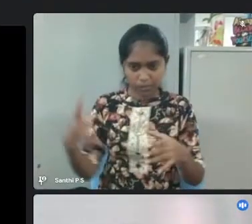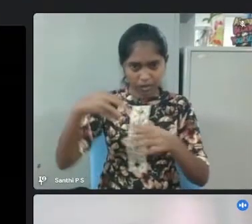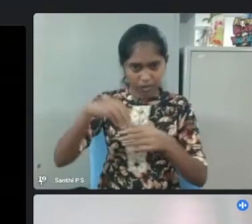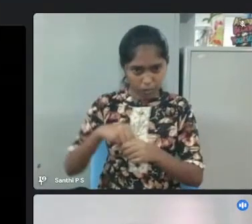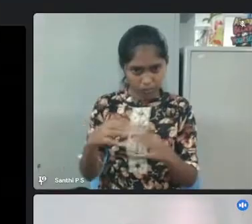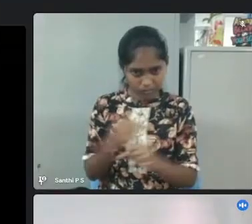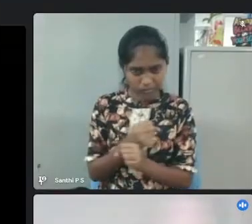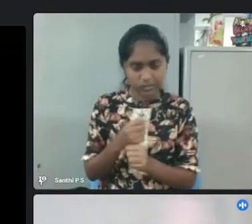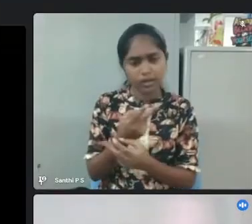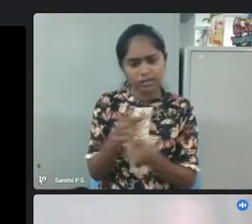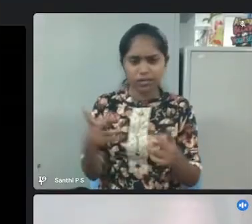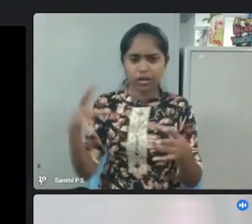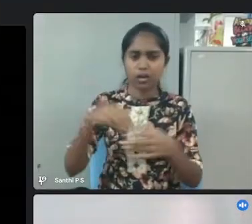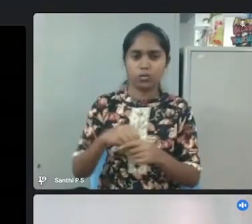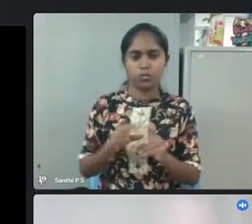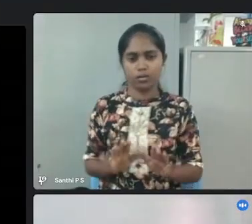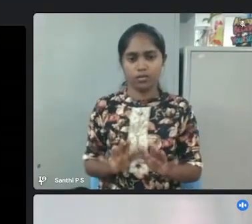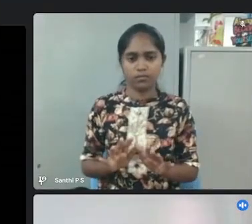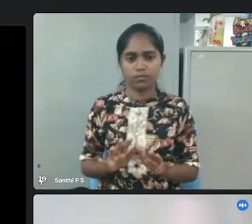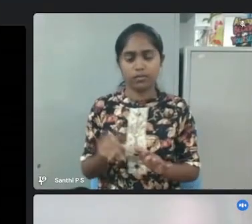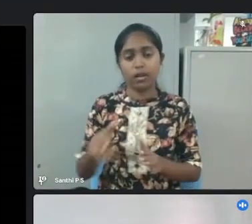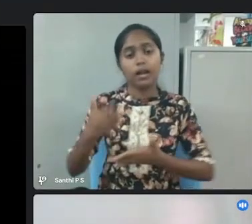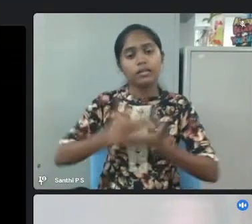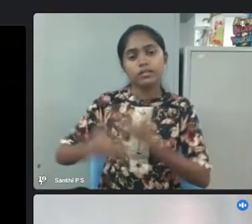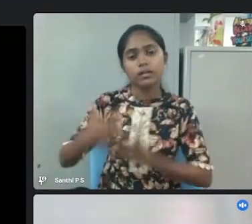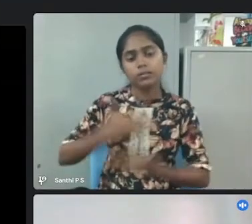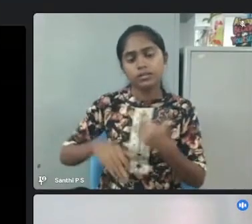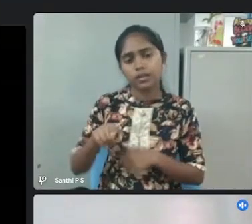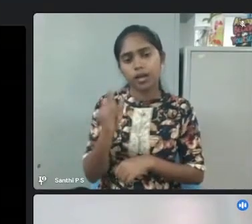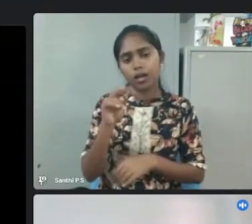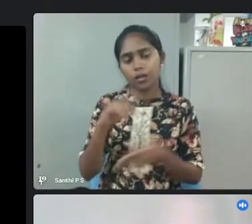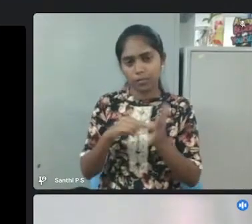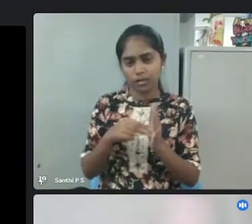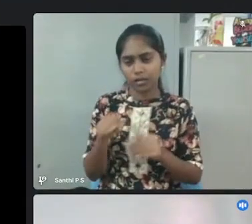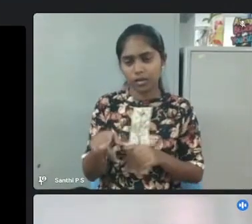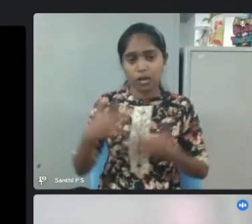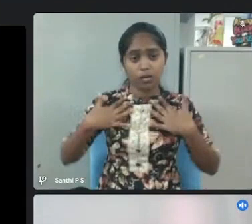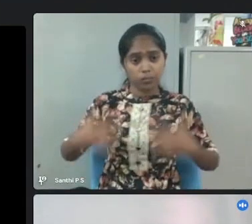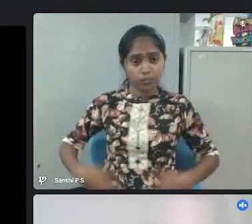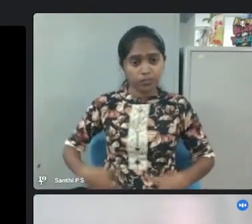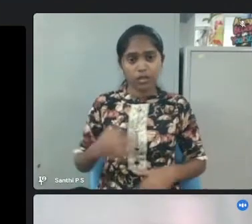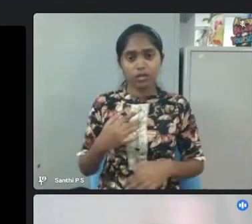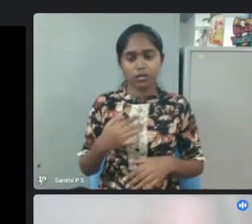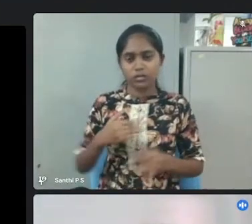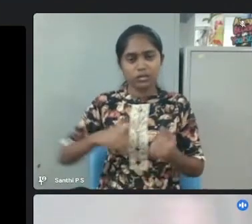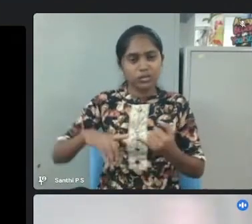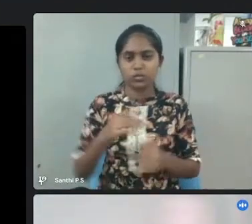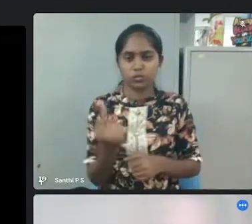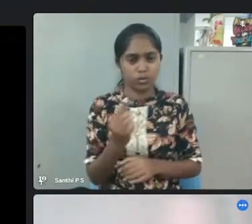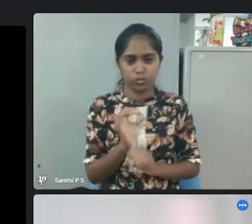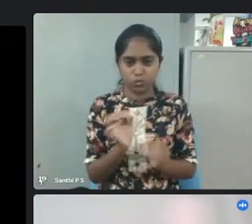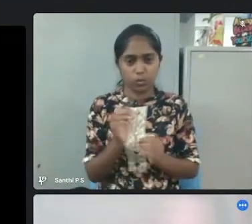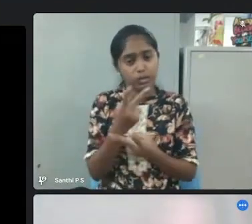നിയന്ത്രണങ്ങളും ഉൾപ്പെടുന്ന ഒന്നാണ്. ഭിന്നശേഷി എന്ന് പറയുമ്പോൾ ഒരു ശാരീരിക ഒരു അവസ്ഥ മാത്രമല്ല, അതിൽ പല തലങ്ങൾ